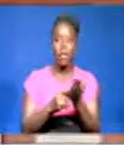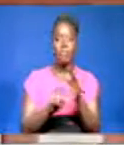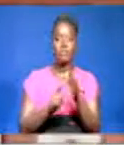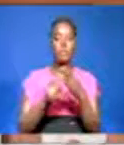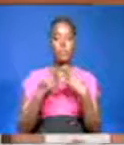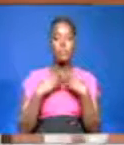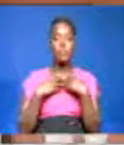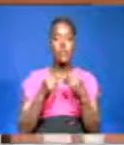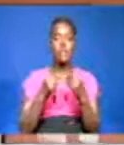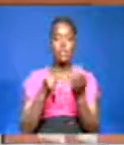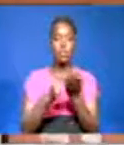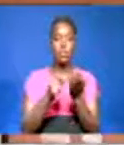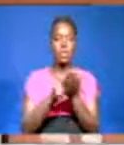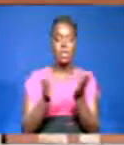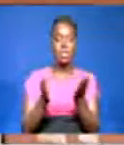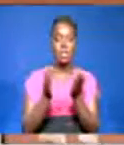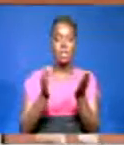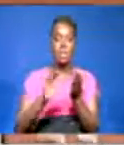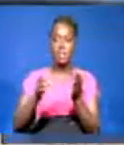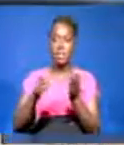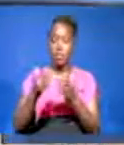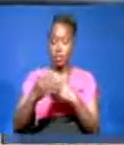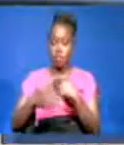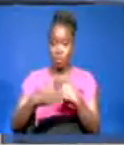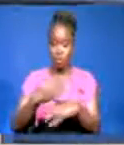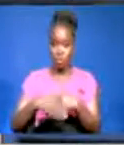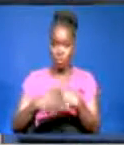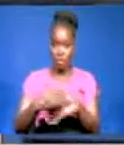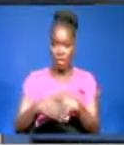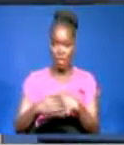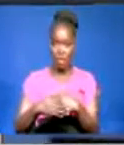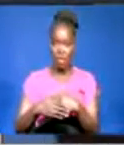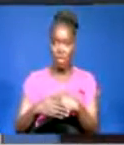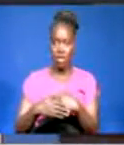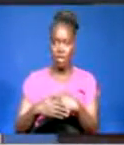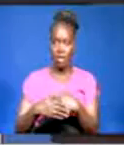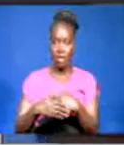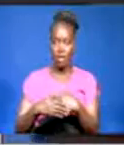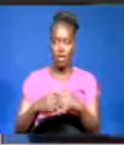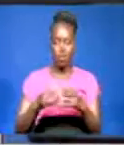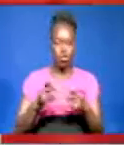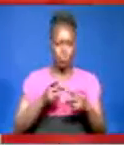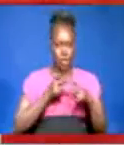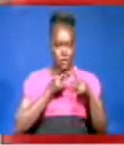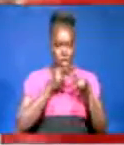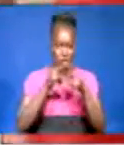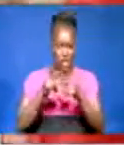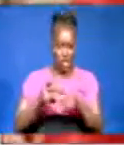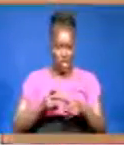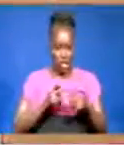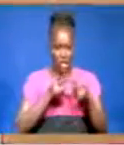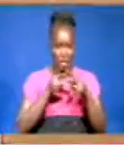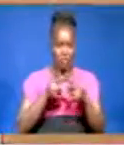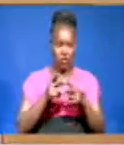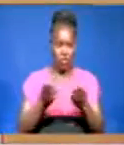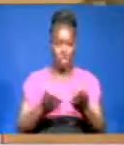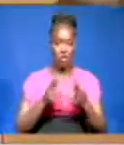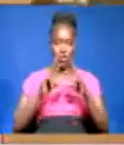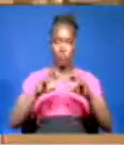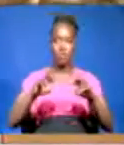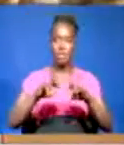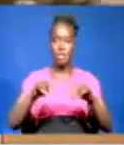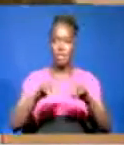Uganda imezihimiza kaunti zilizo kwenye maeneo ya mipakani kuendelea kutahadhari, huku nayo ikiimarisha uchunguzi.